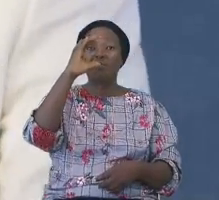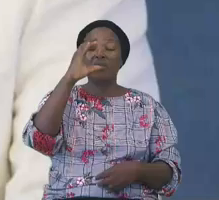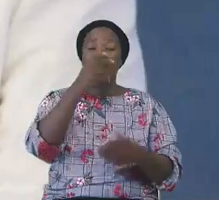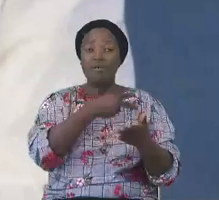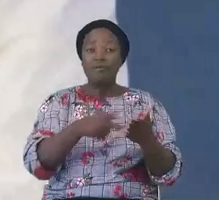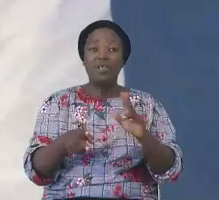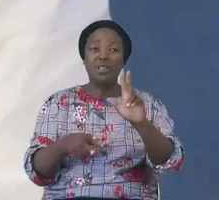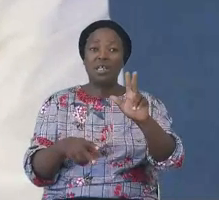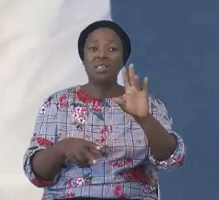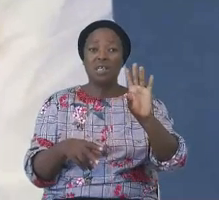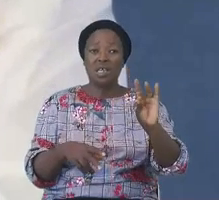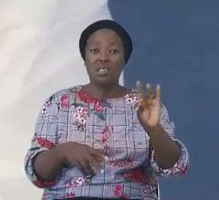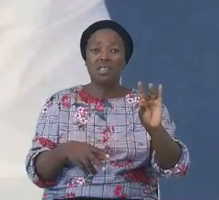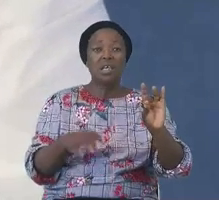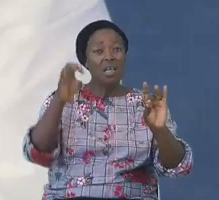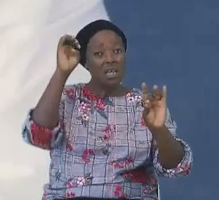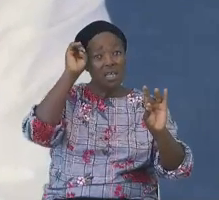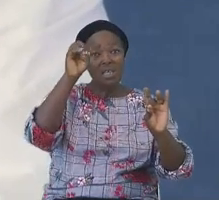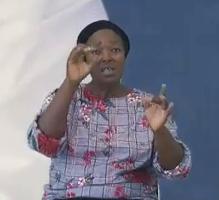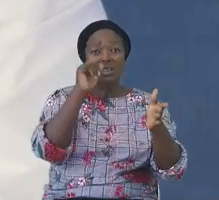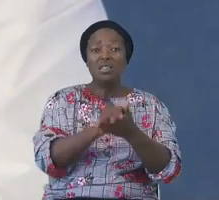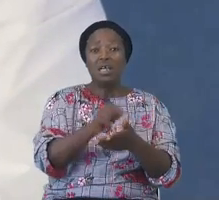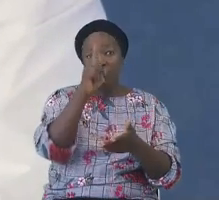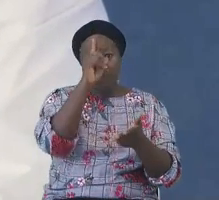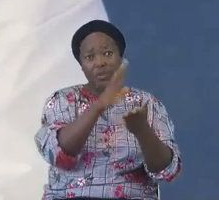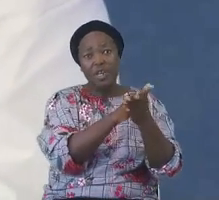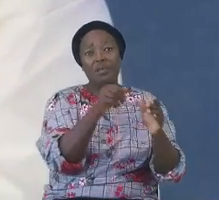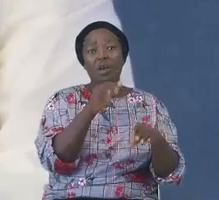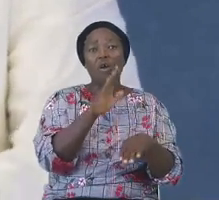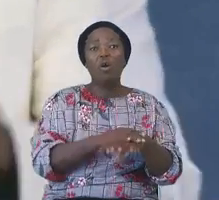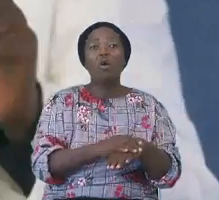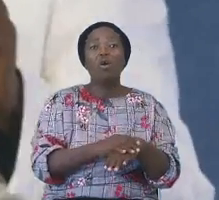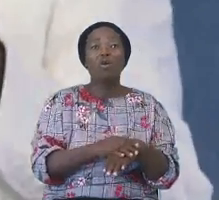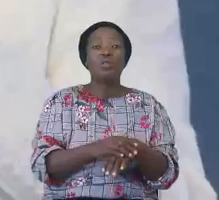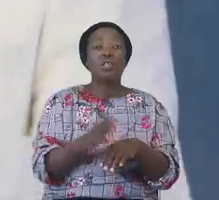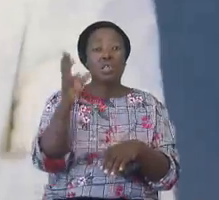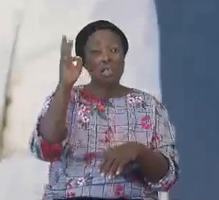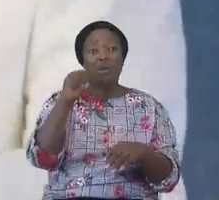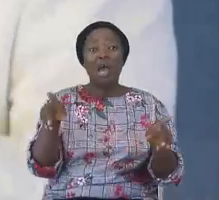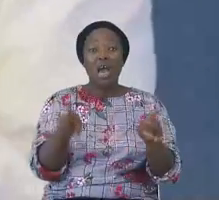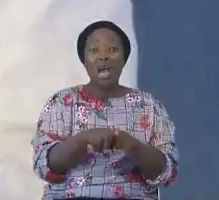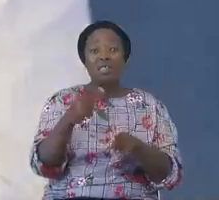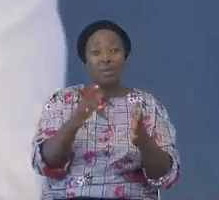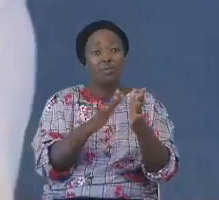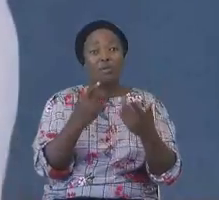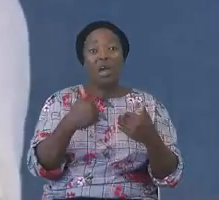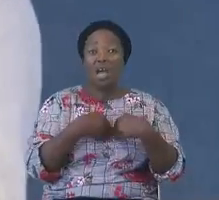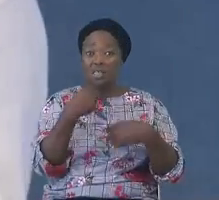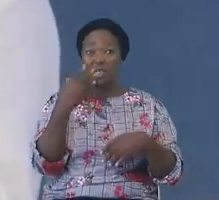qu'il vienne à moi et qu'il boive. Verset 38. Celui qui croit en